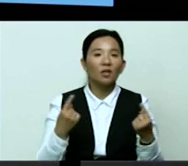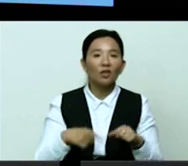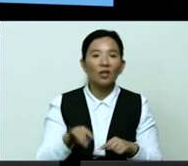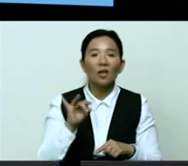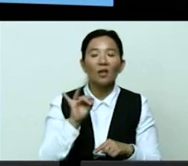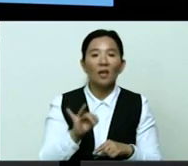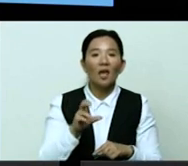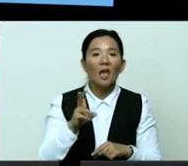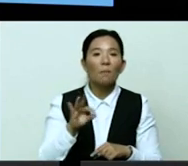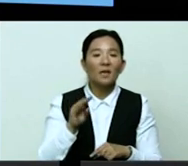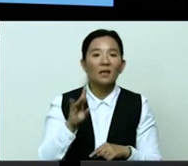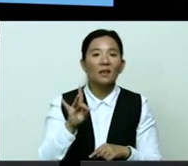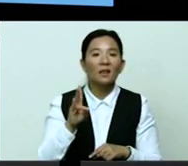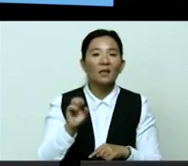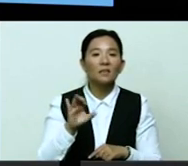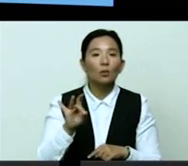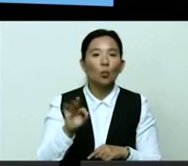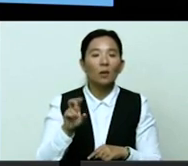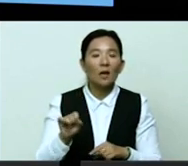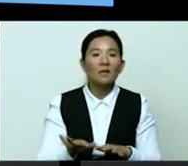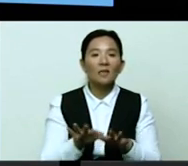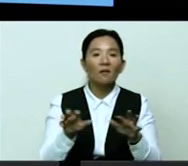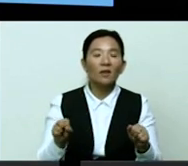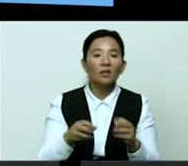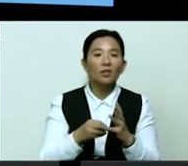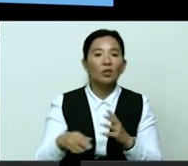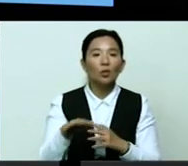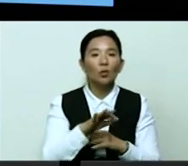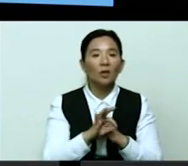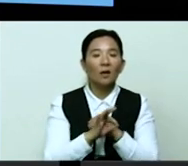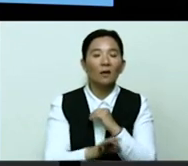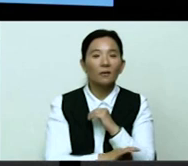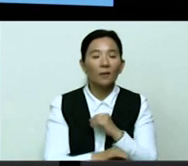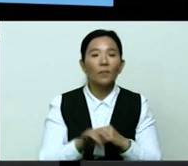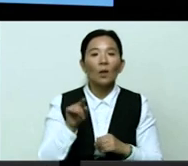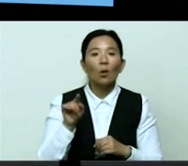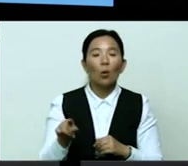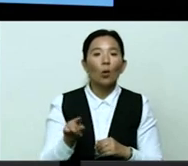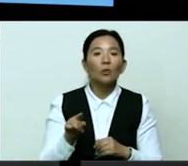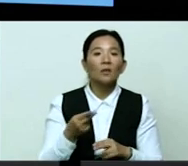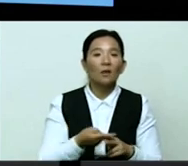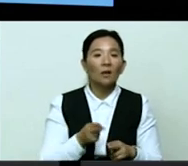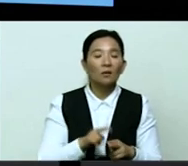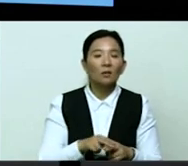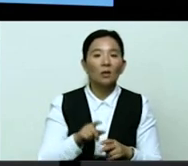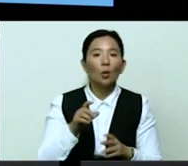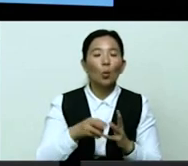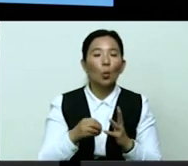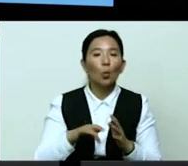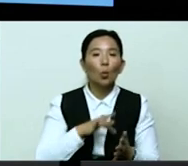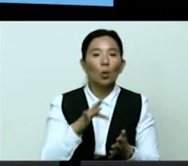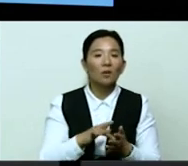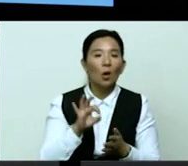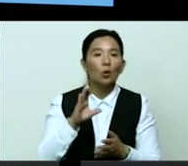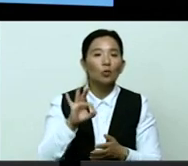и эмир Насрула захватывает территорию Коканда. Он осаждает этот город, в связи с